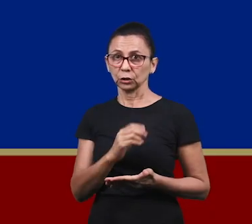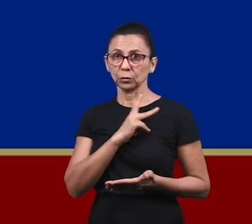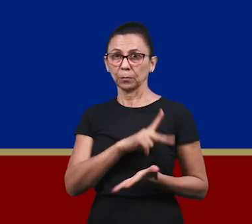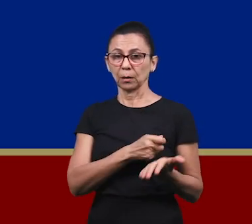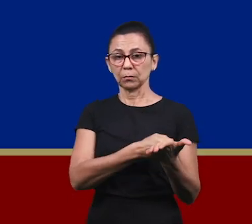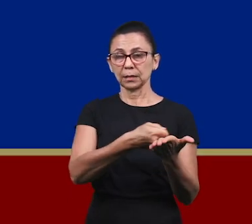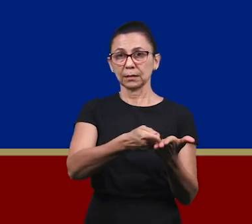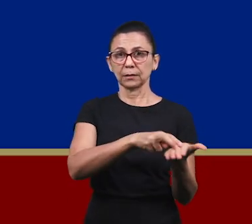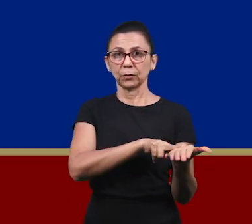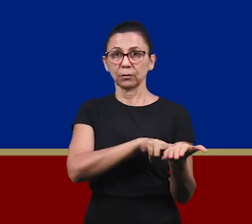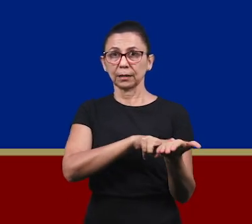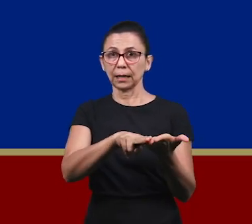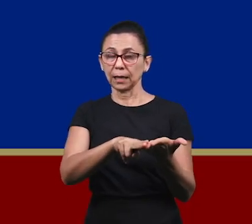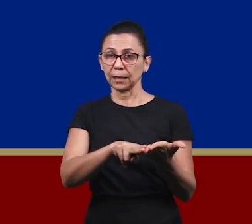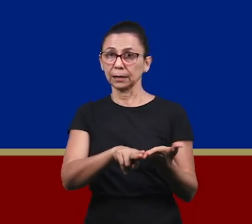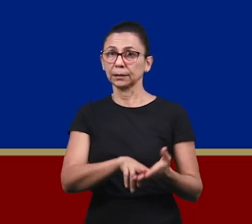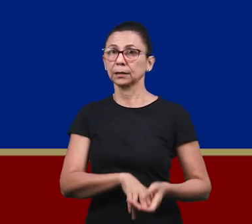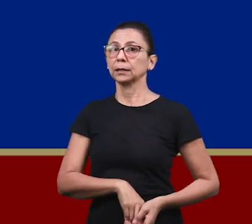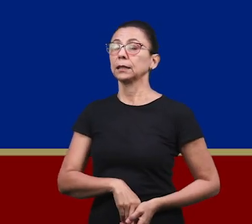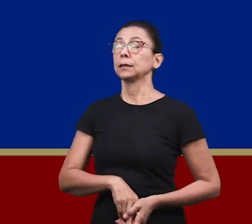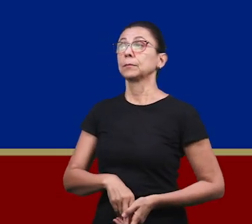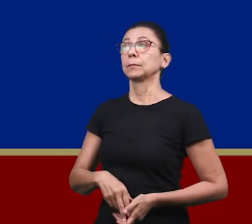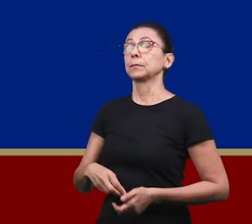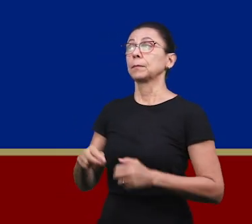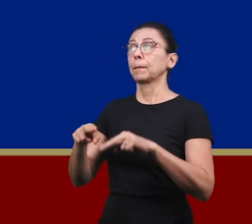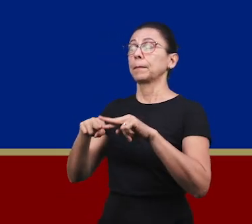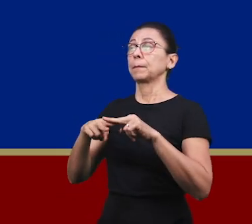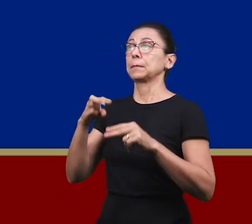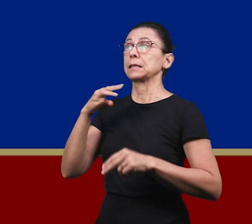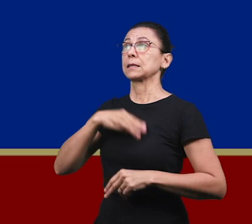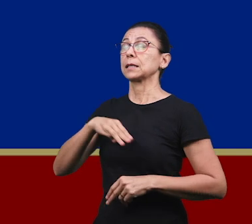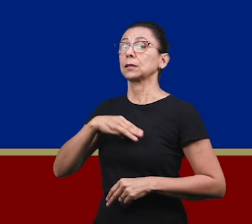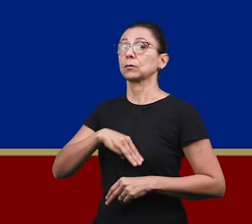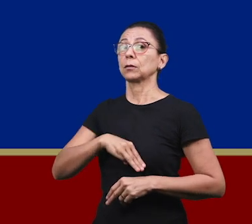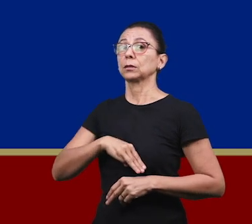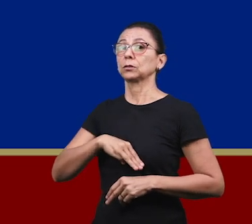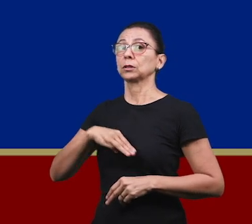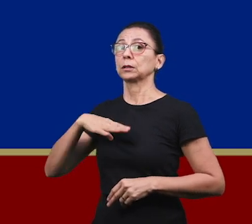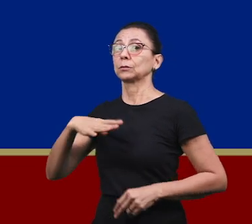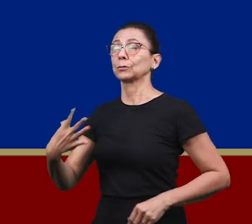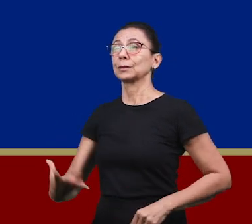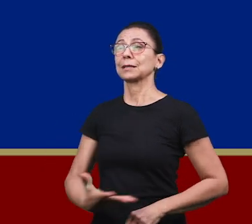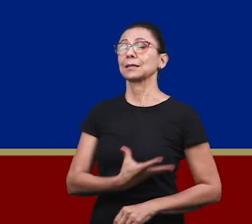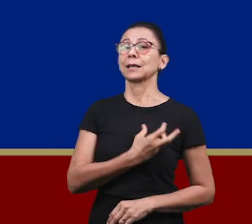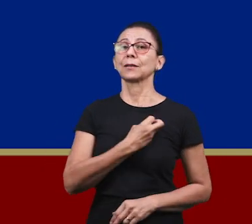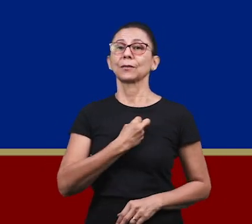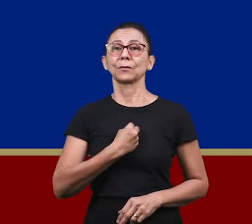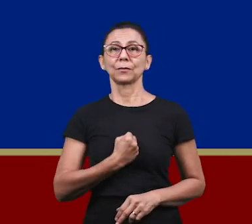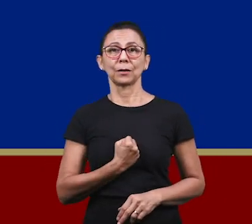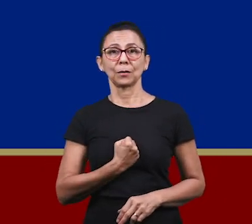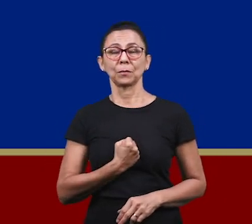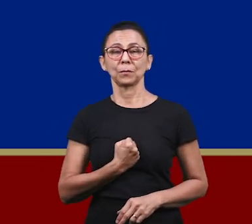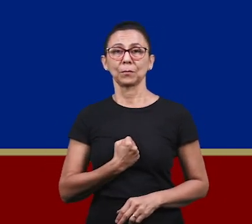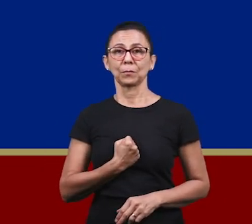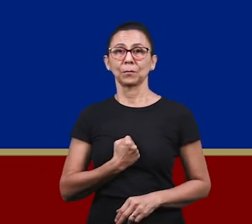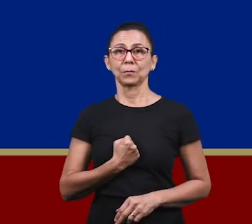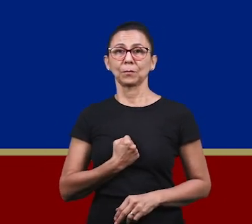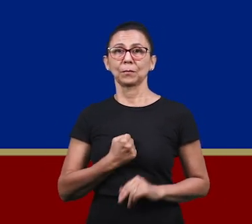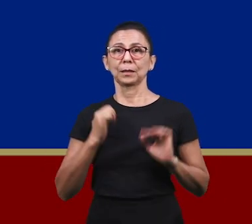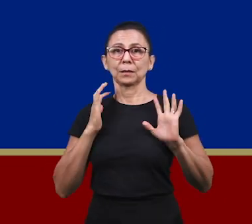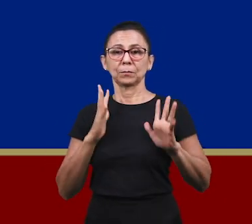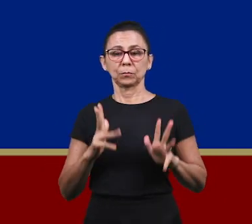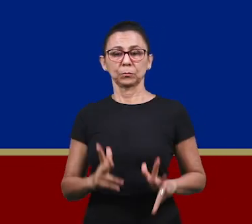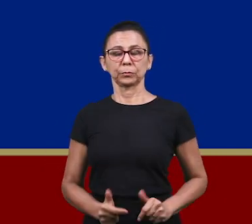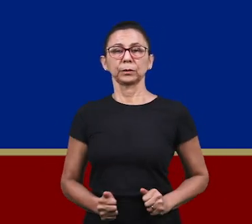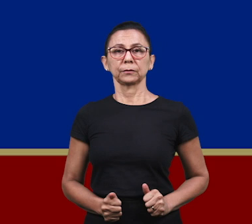sa miséricorde, il nous a sauvés par le lavage de la régénération et du